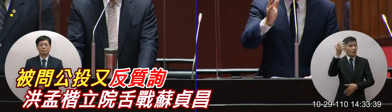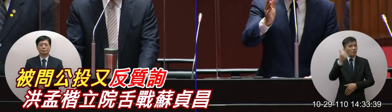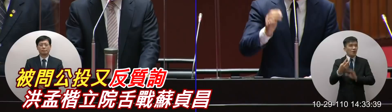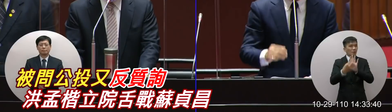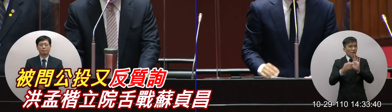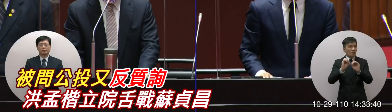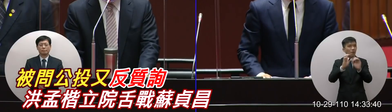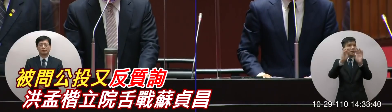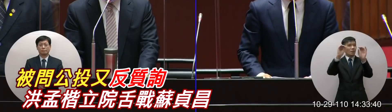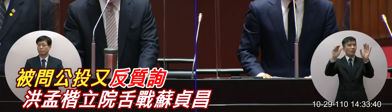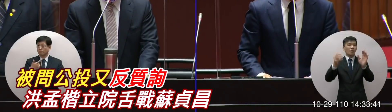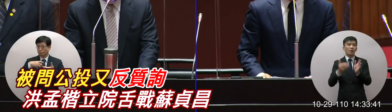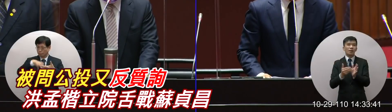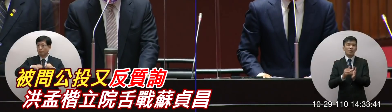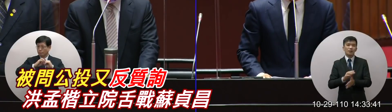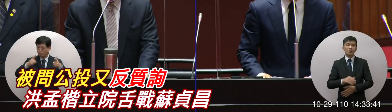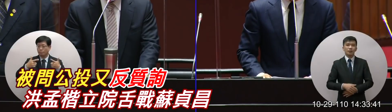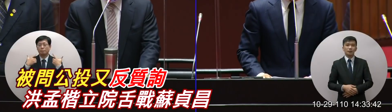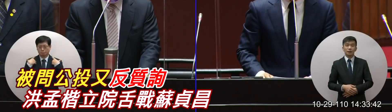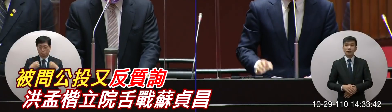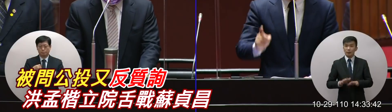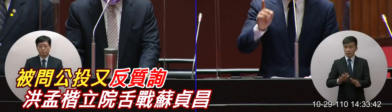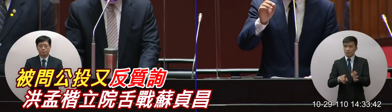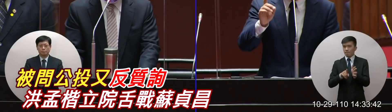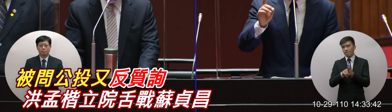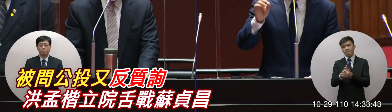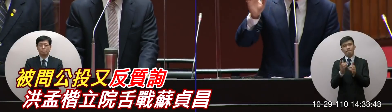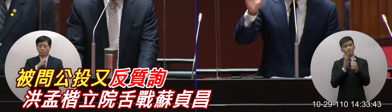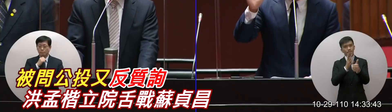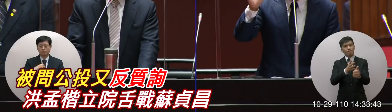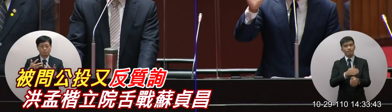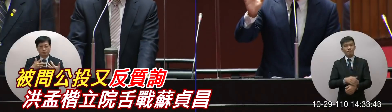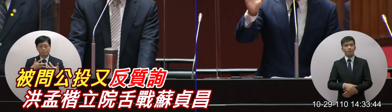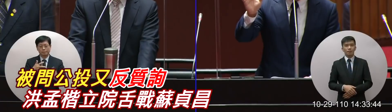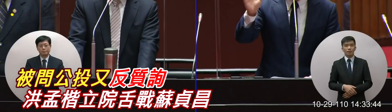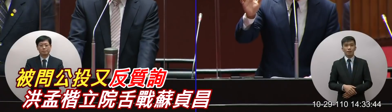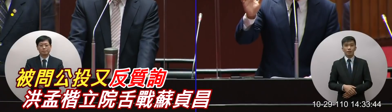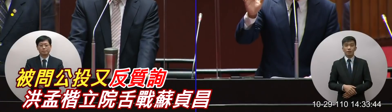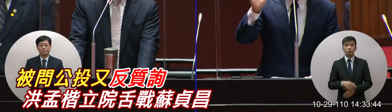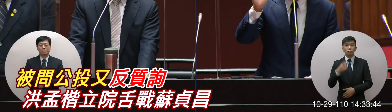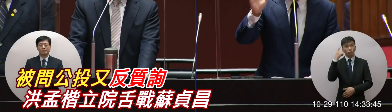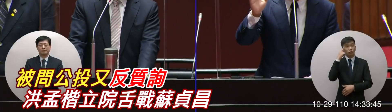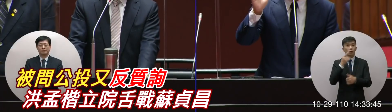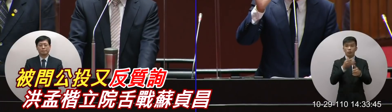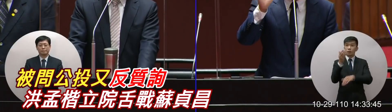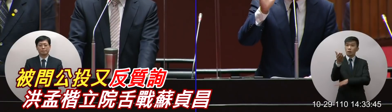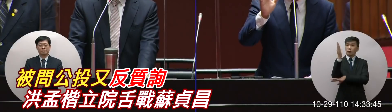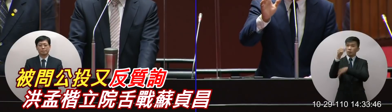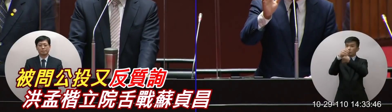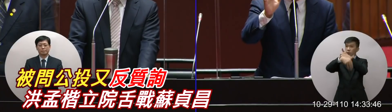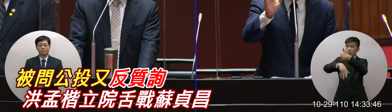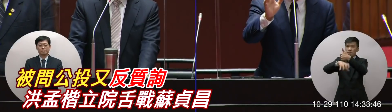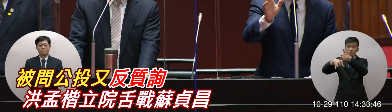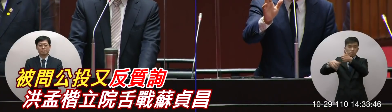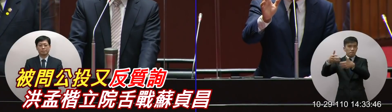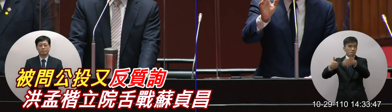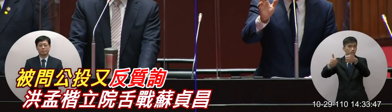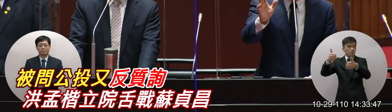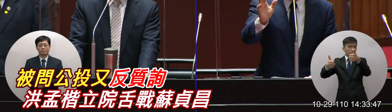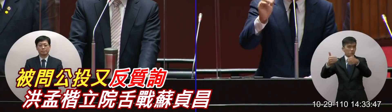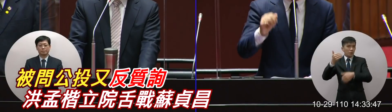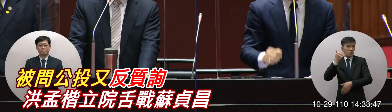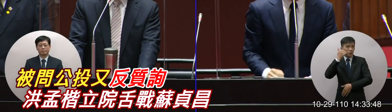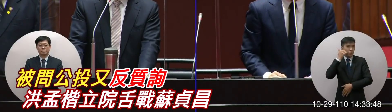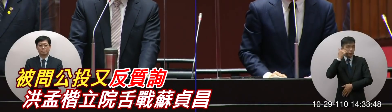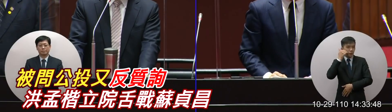请教比较直球的对决啦。我们想请教是说，部会首长、政务官参加政党所